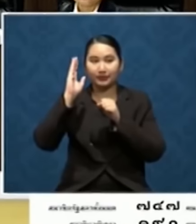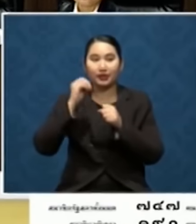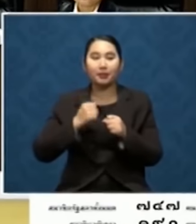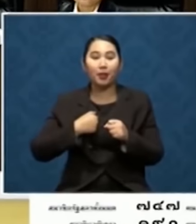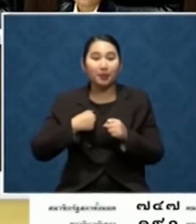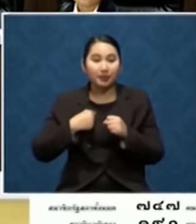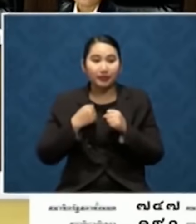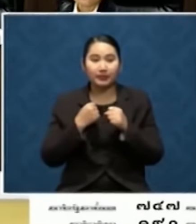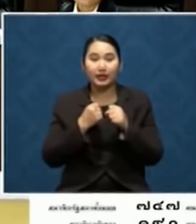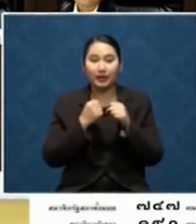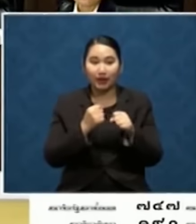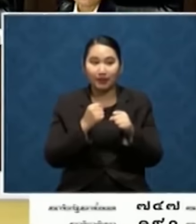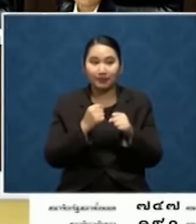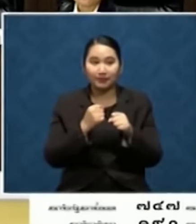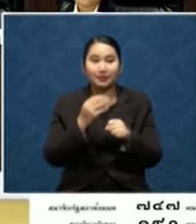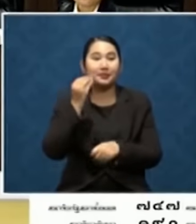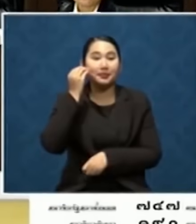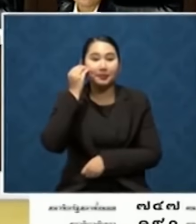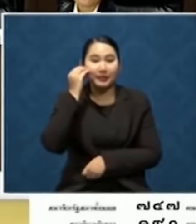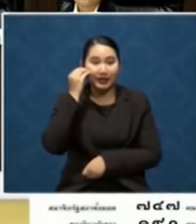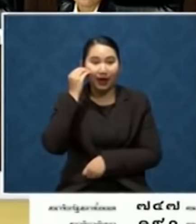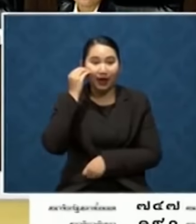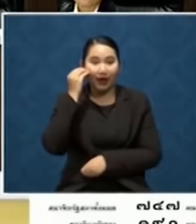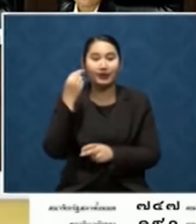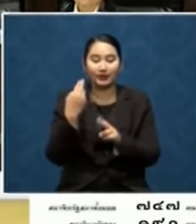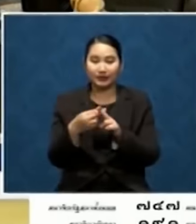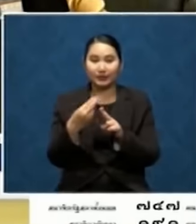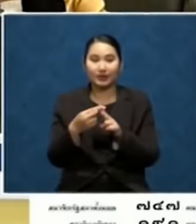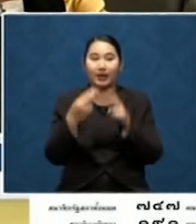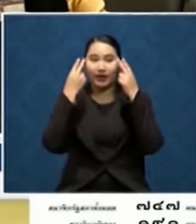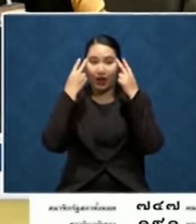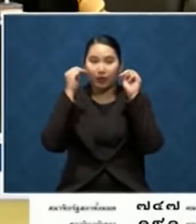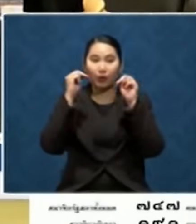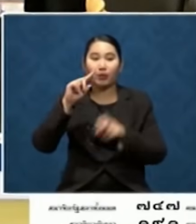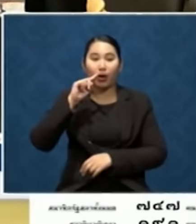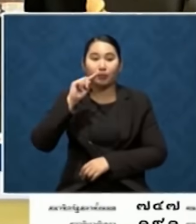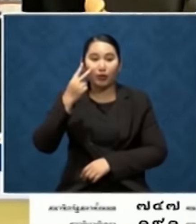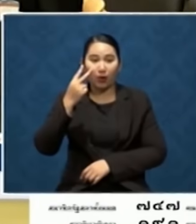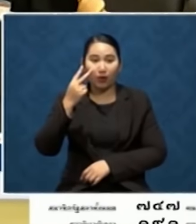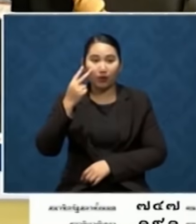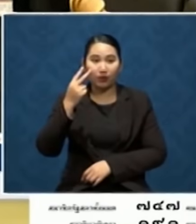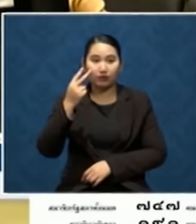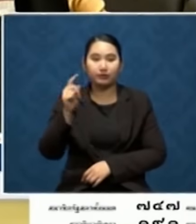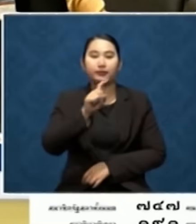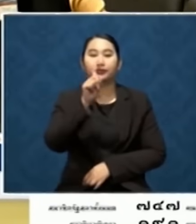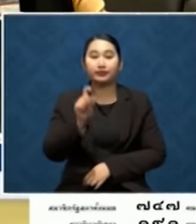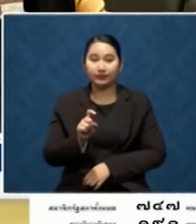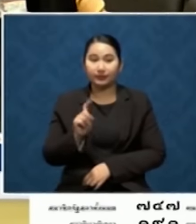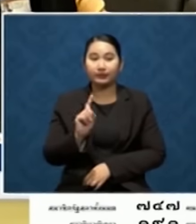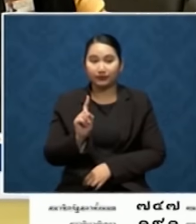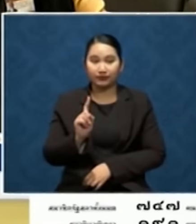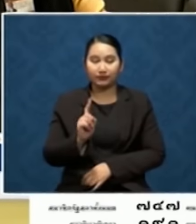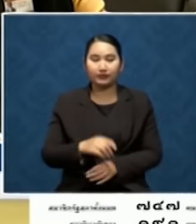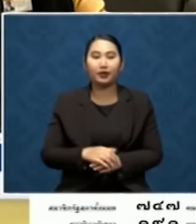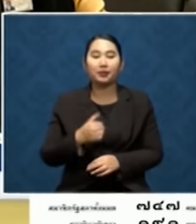ามที่จะเอาคุณพิธากลับมาถูกเสนอชื่อเป็นแคนดิเดตนายกอีกครั้งให้ได้อย่างนั้นใช่หรือไม่